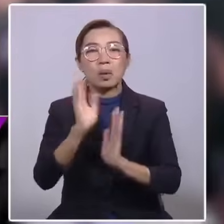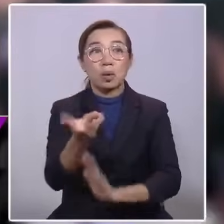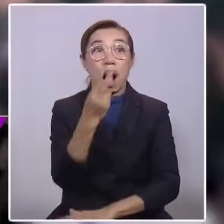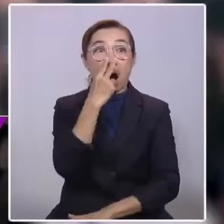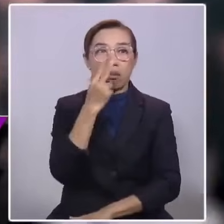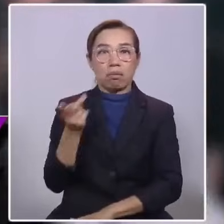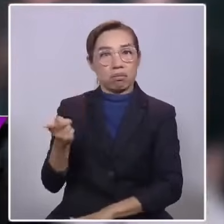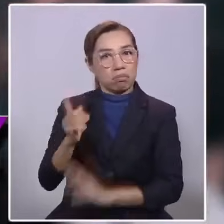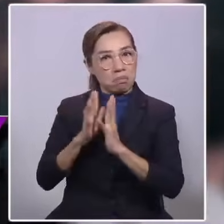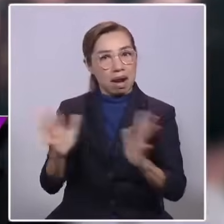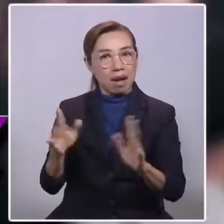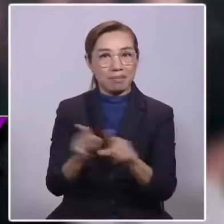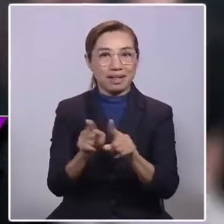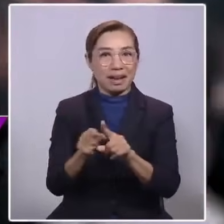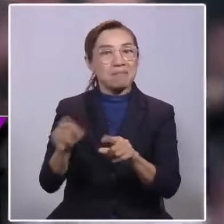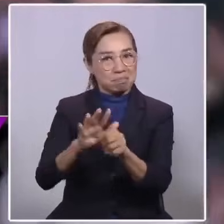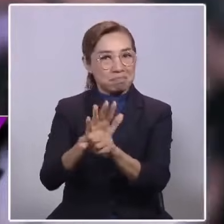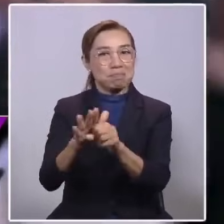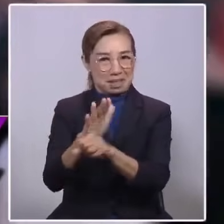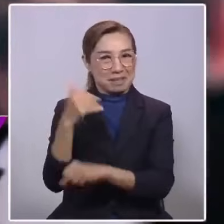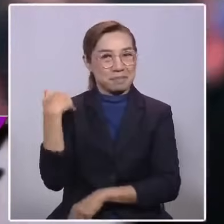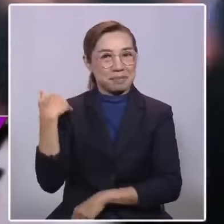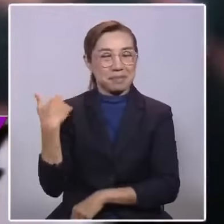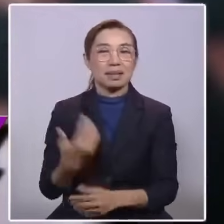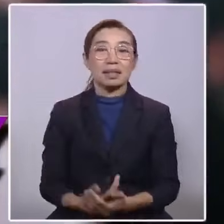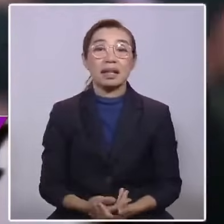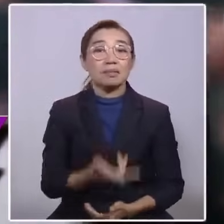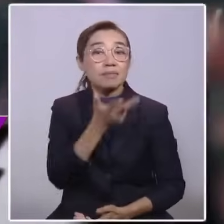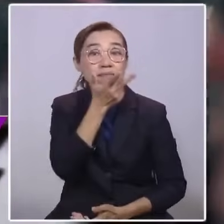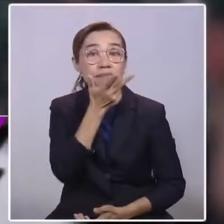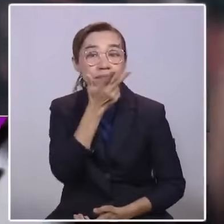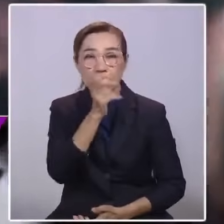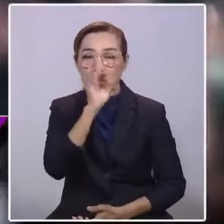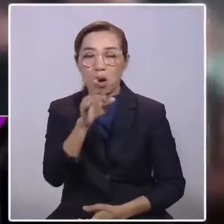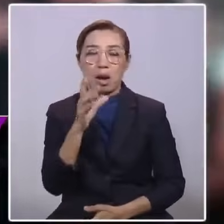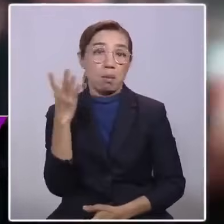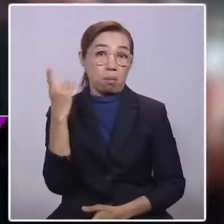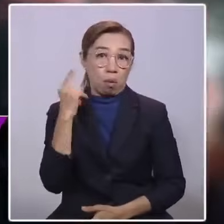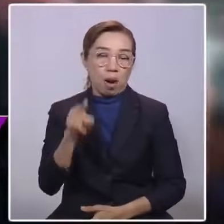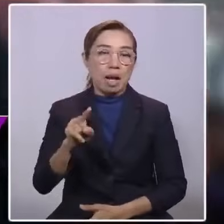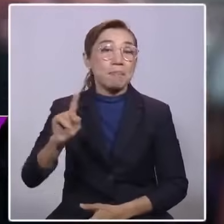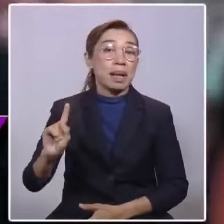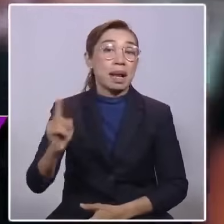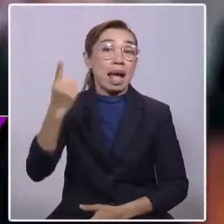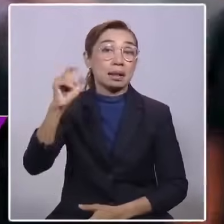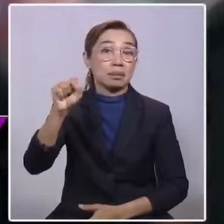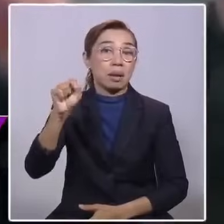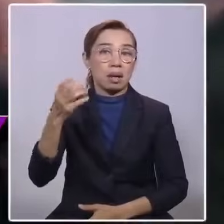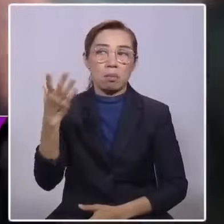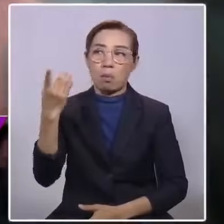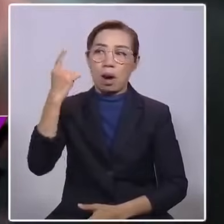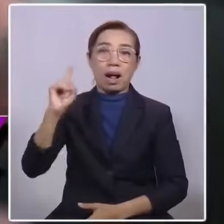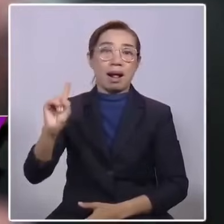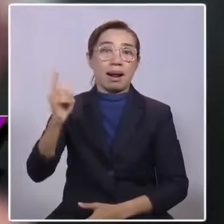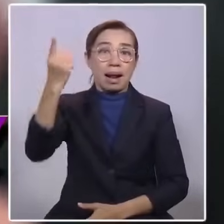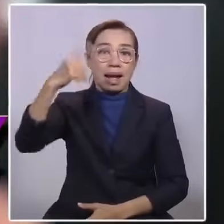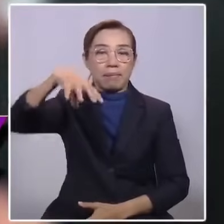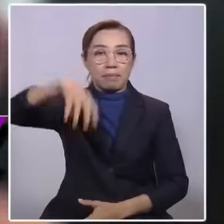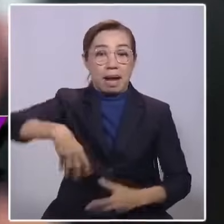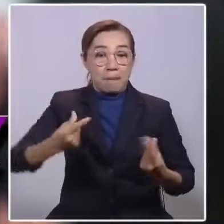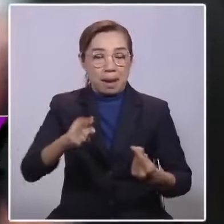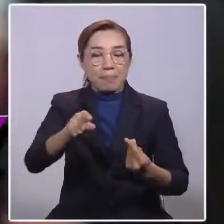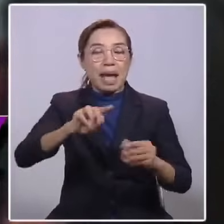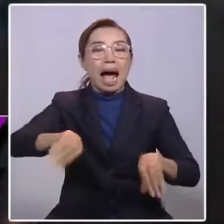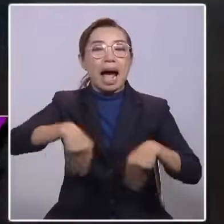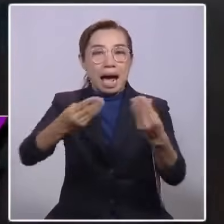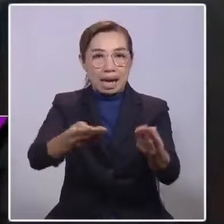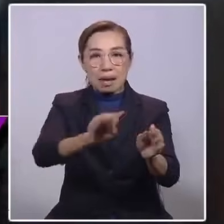คึก็ก็พอได้อยู่พอได้กันอยู่นะครับคุณอนุทินบอกว่าเมื่อวานเนี่ยเป็นวันแรกที่ให้เปิดให้อนุญาตให้เปิด